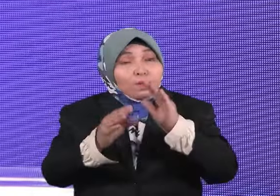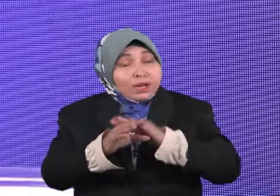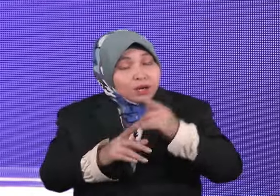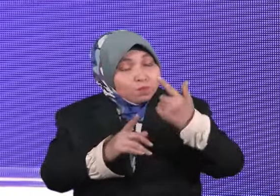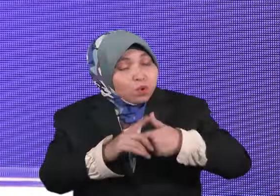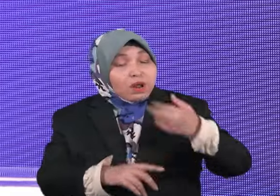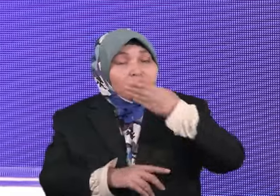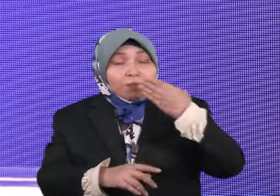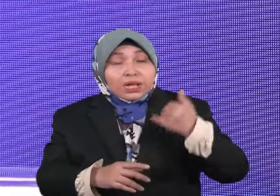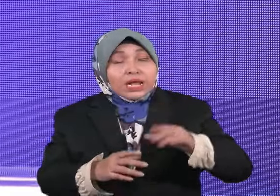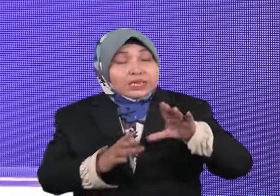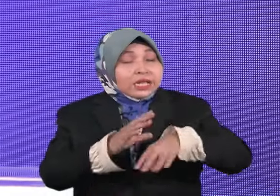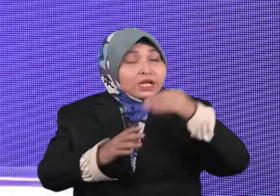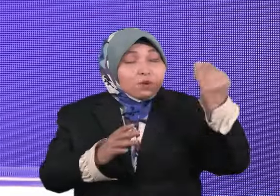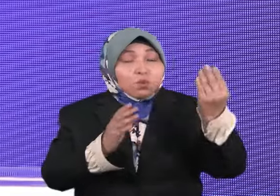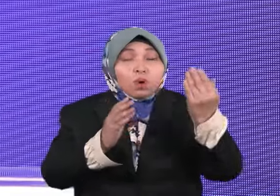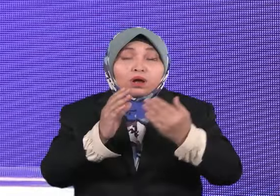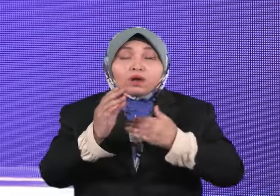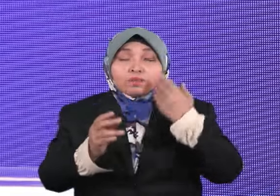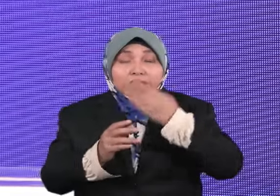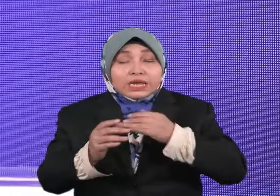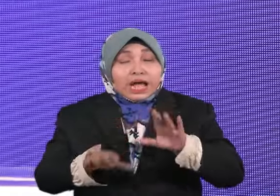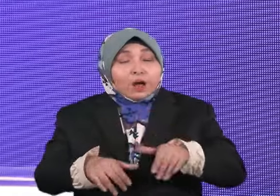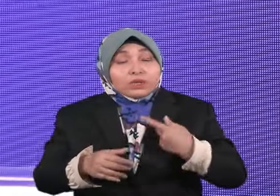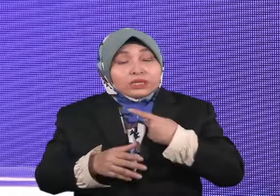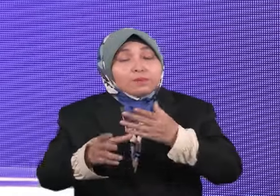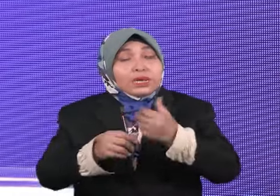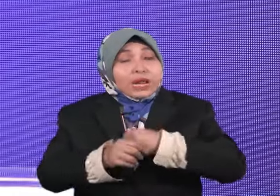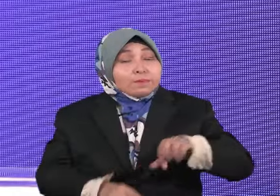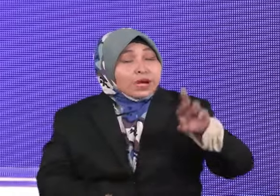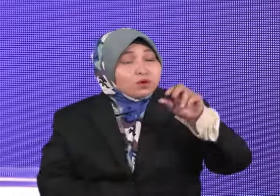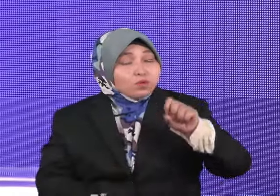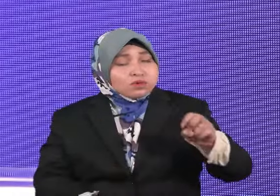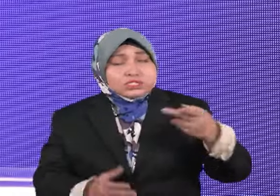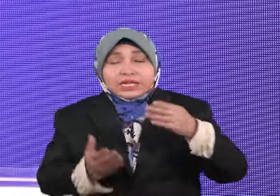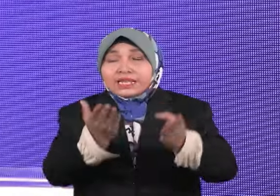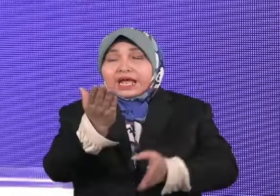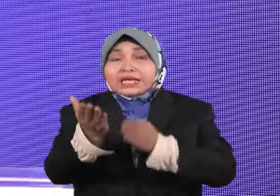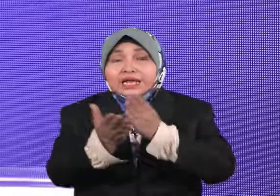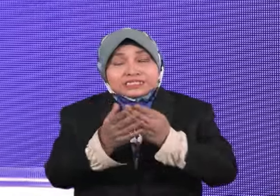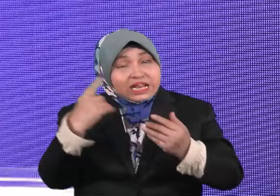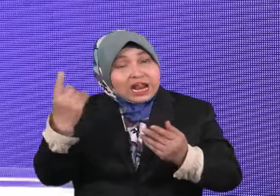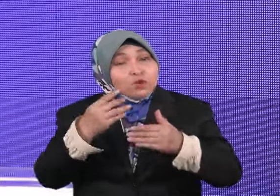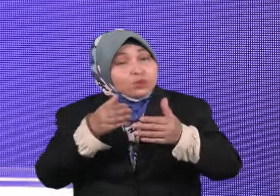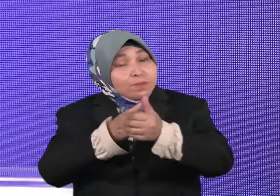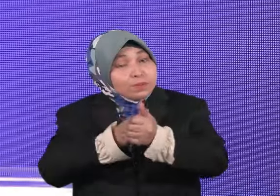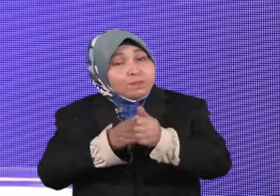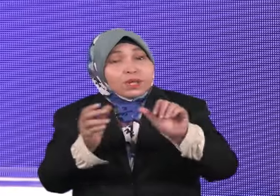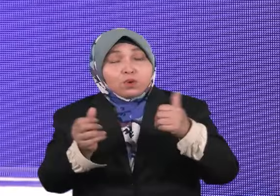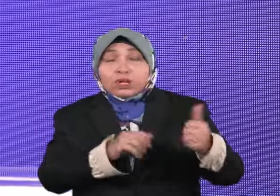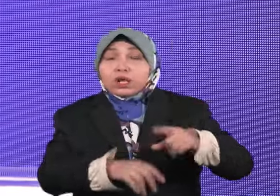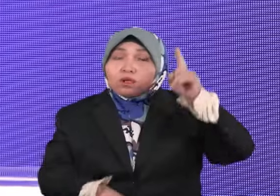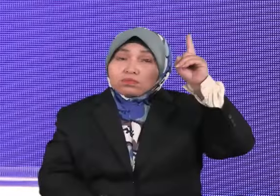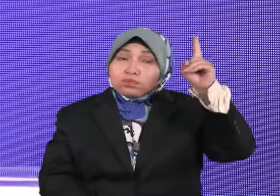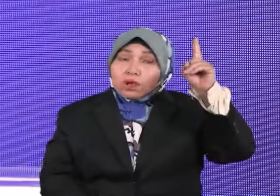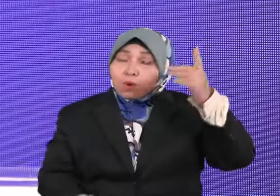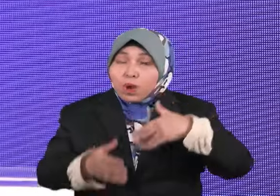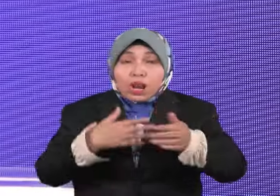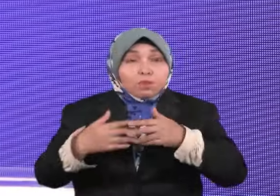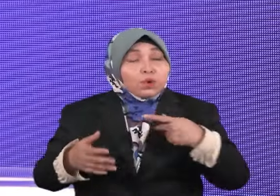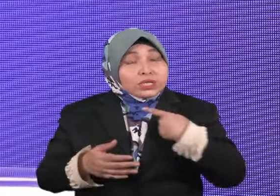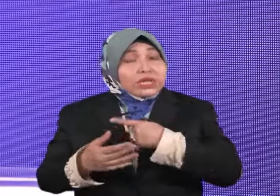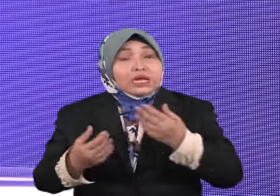luar Ramadan, kerana itu adalah cara bagaimana kita mendapat rushd, mendapat hidayah, selalu dipimpin oleh Allah walaupun kita